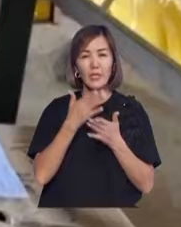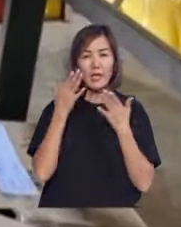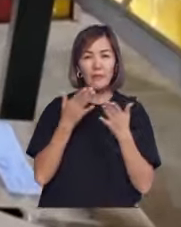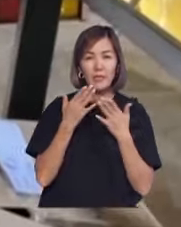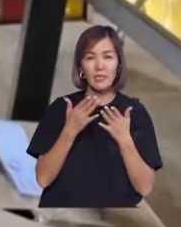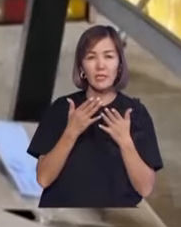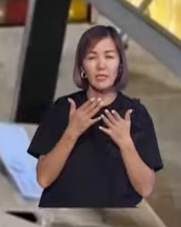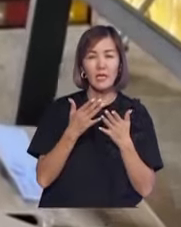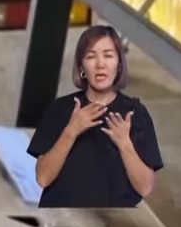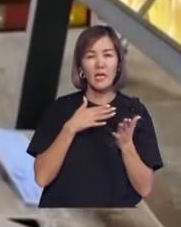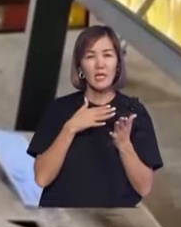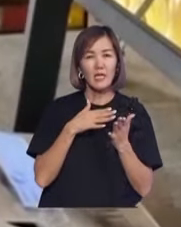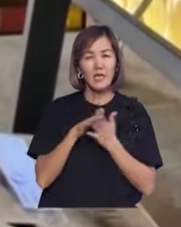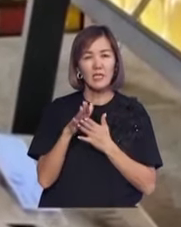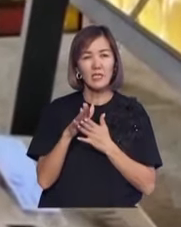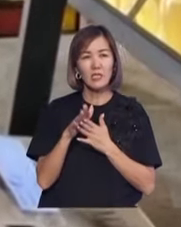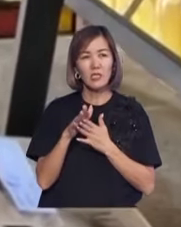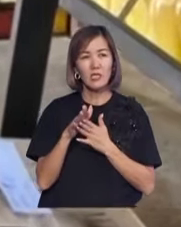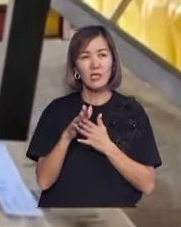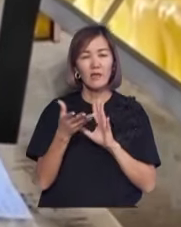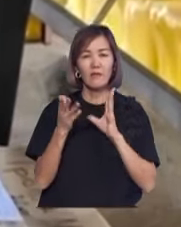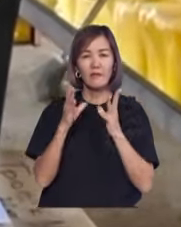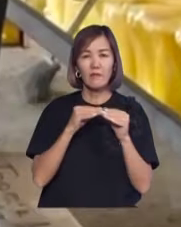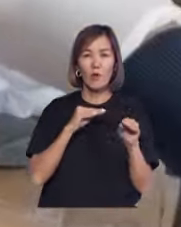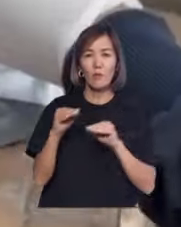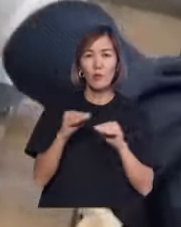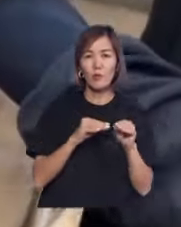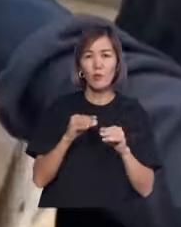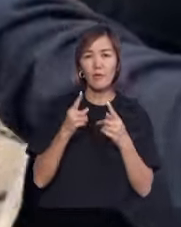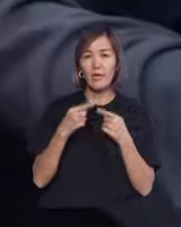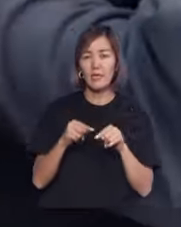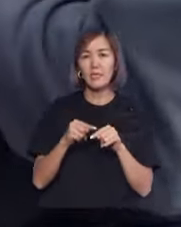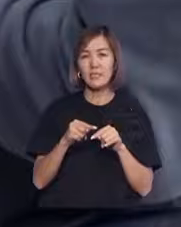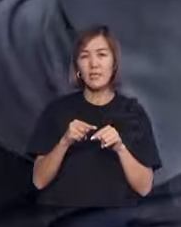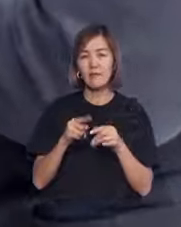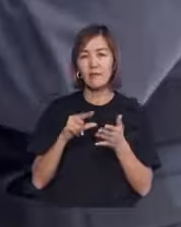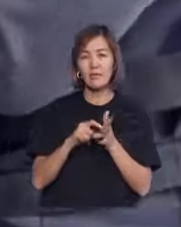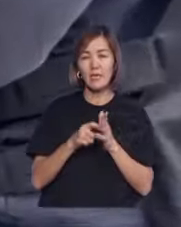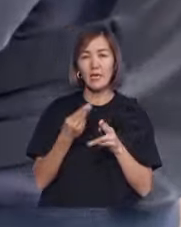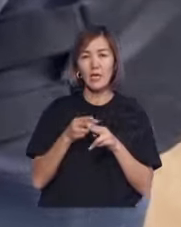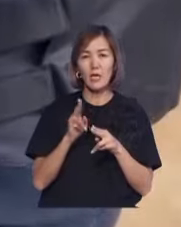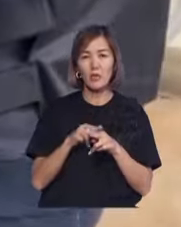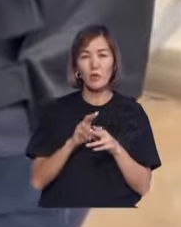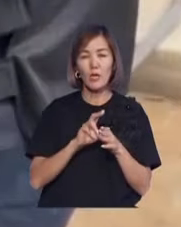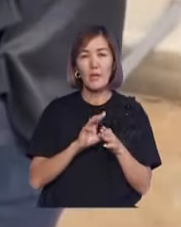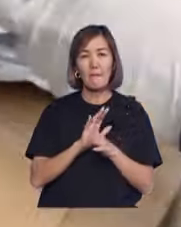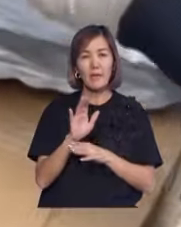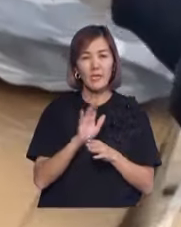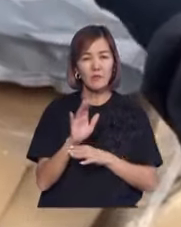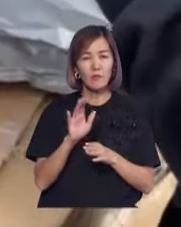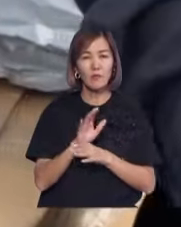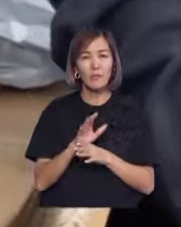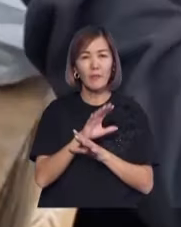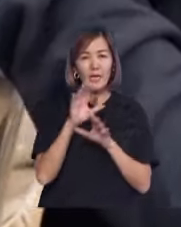ароматизаторов, картриджей и испарителей. В столице задержан организатор подпольного цеха, который занимался производством, хранением